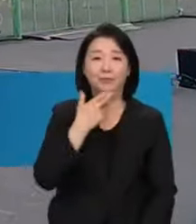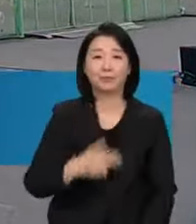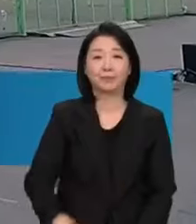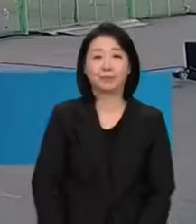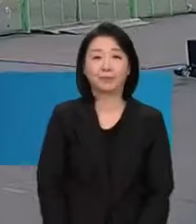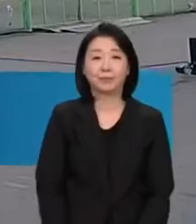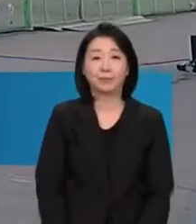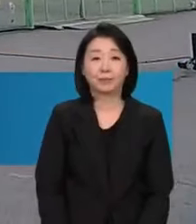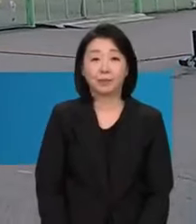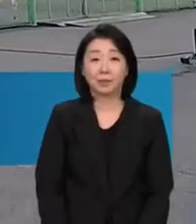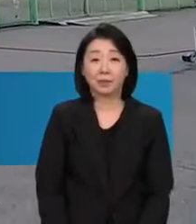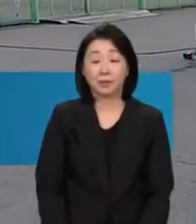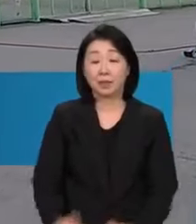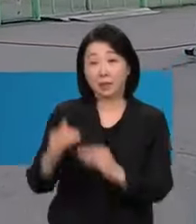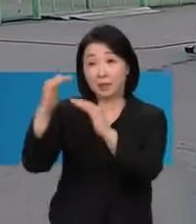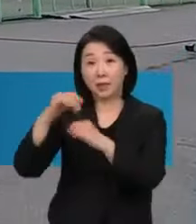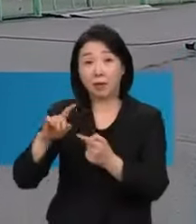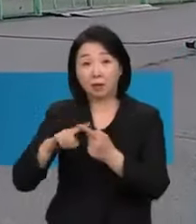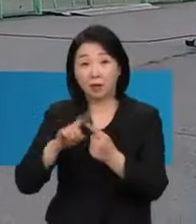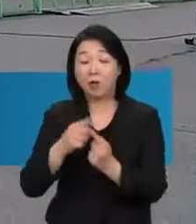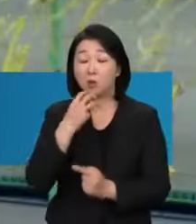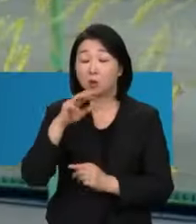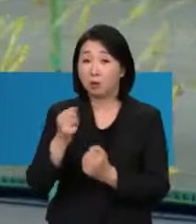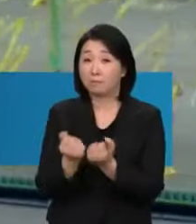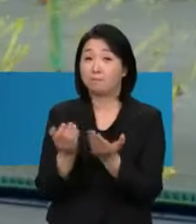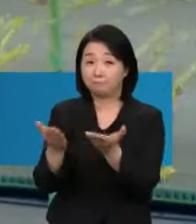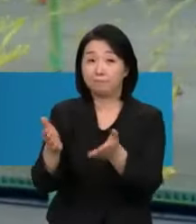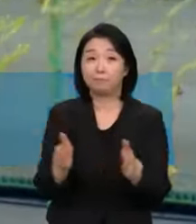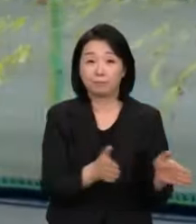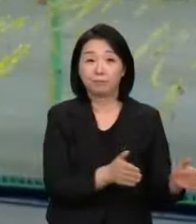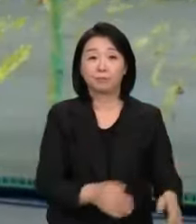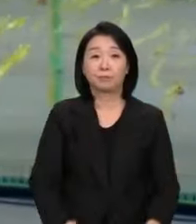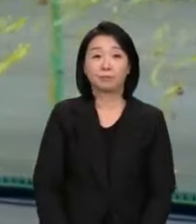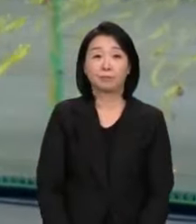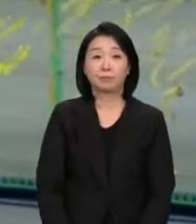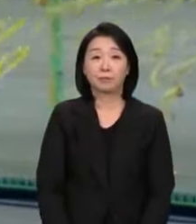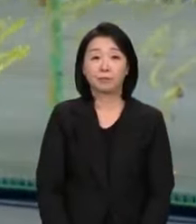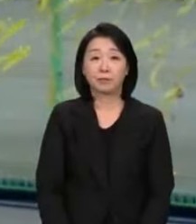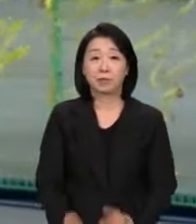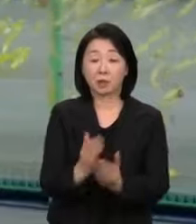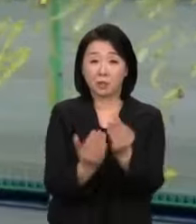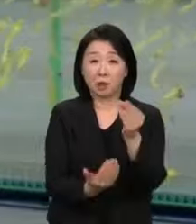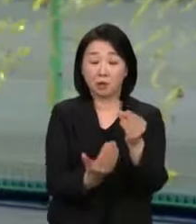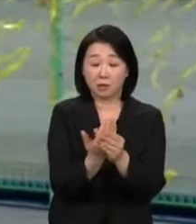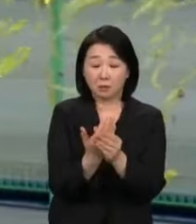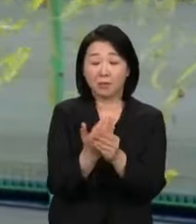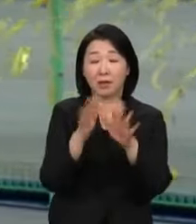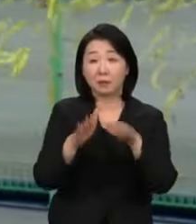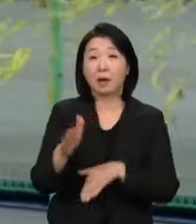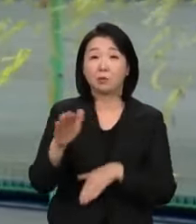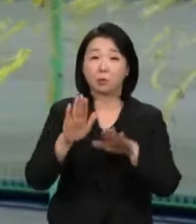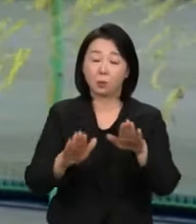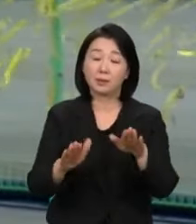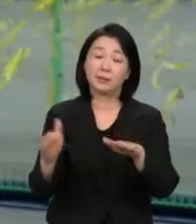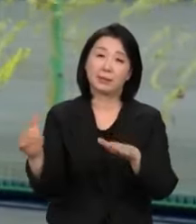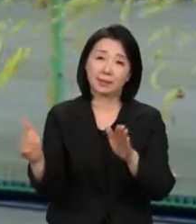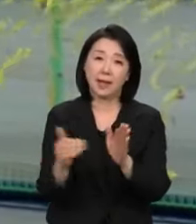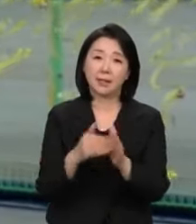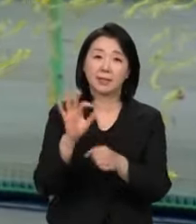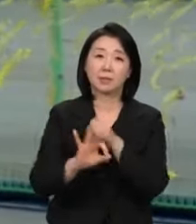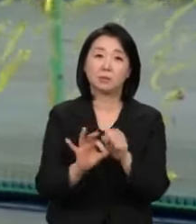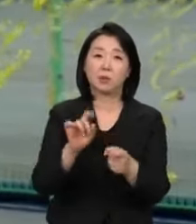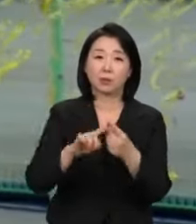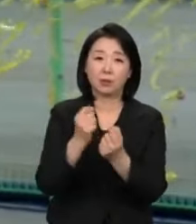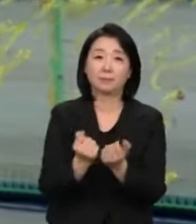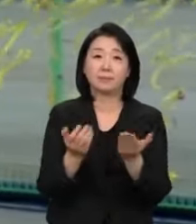나옵니다. 이 소식은 서울 상암 스튜디오에서 분석해드리겠습니다. 먼저 세월호 참사 당일부터 오늘까지 10년을 이은진